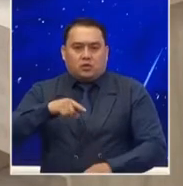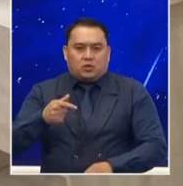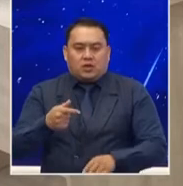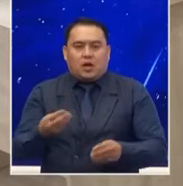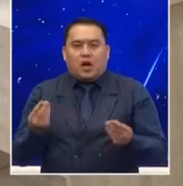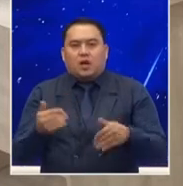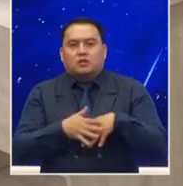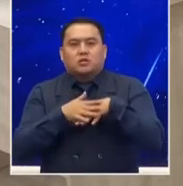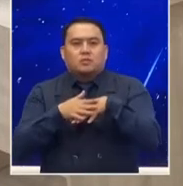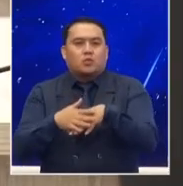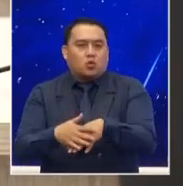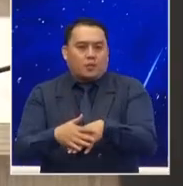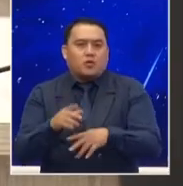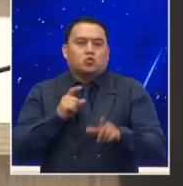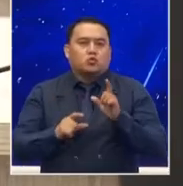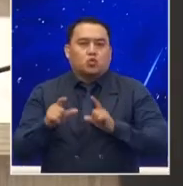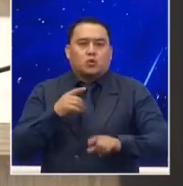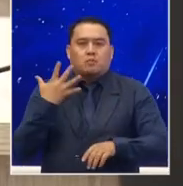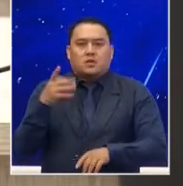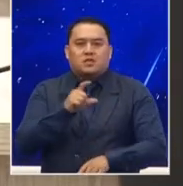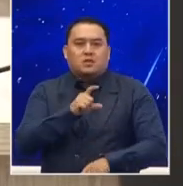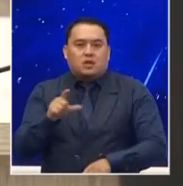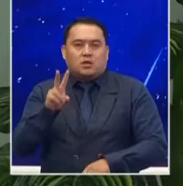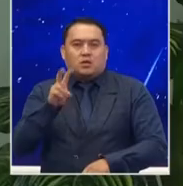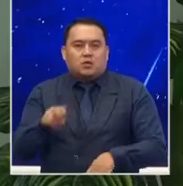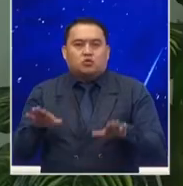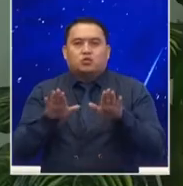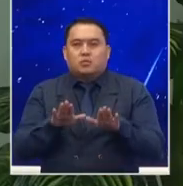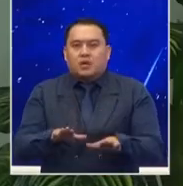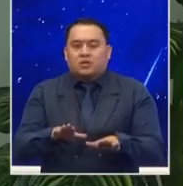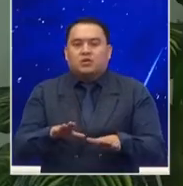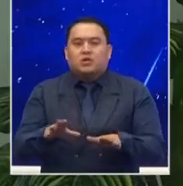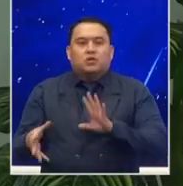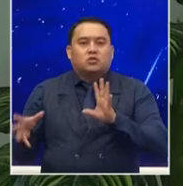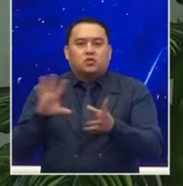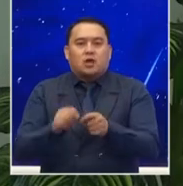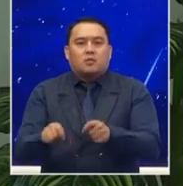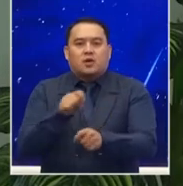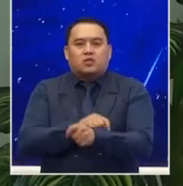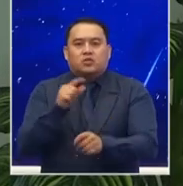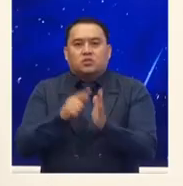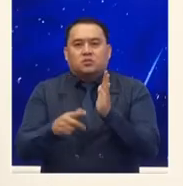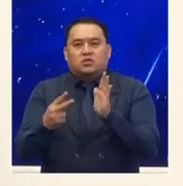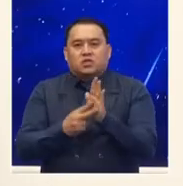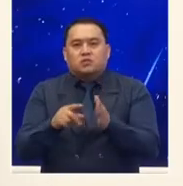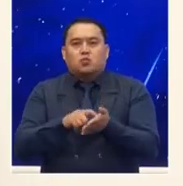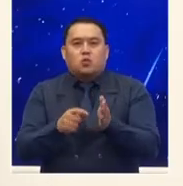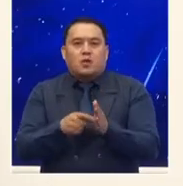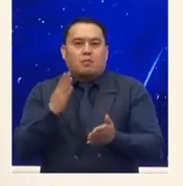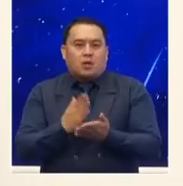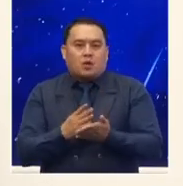681,5 миллион теңге бөлінді. Студенттер үйі 5 қабатты, 200 орындық, ішінде жалпы 78 бөлме бар. Әрбірінің